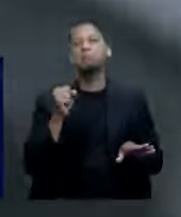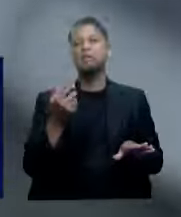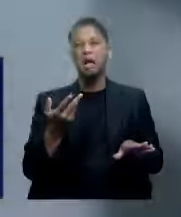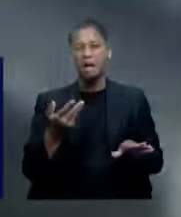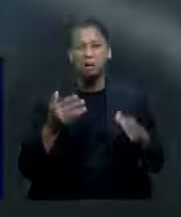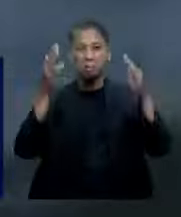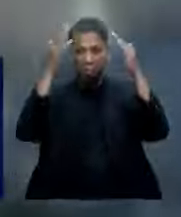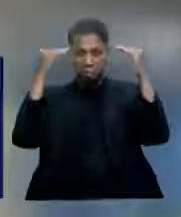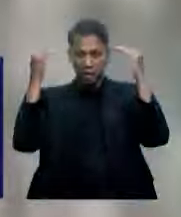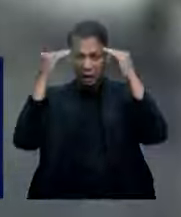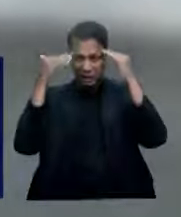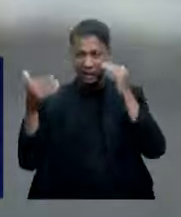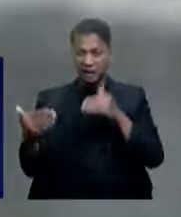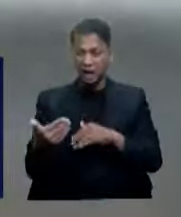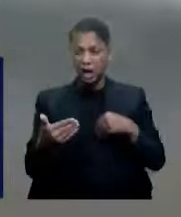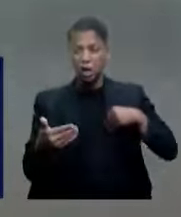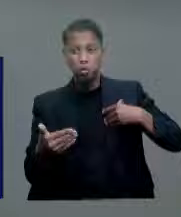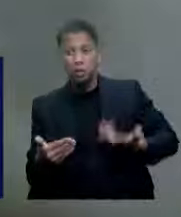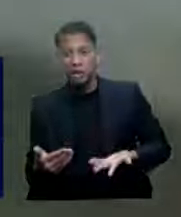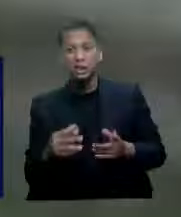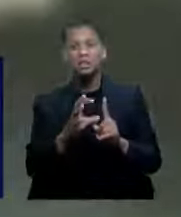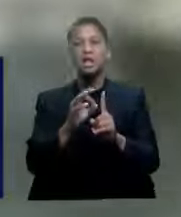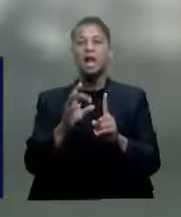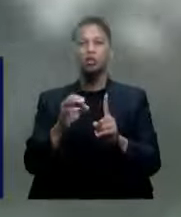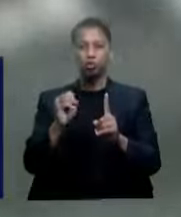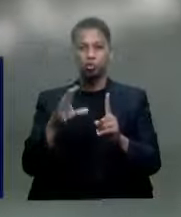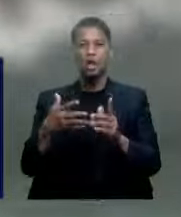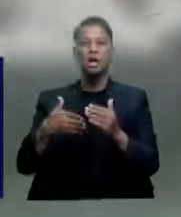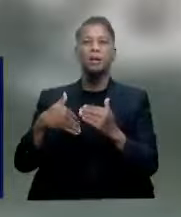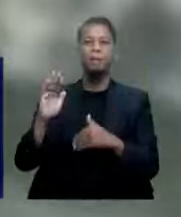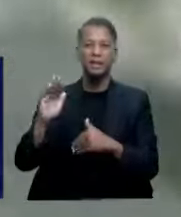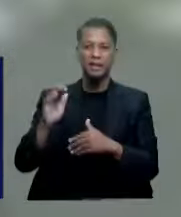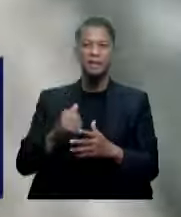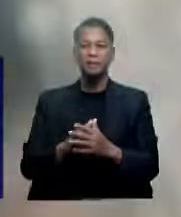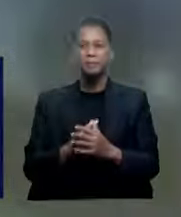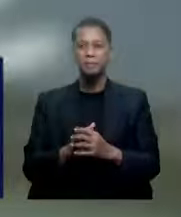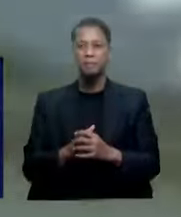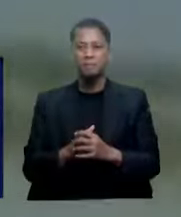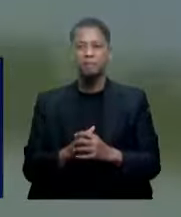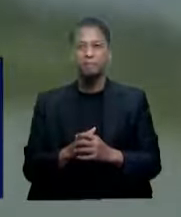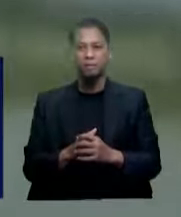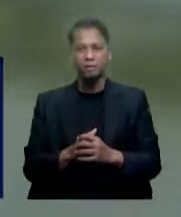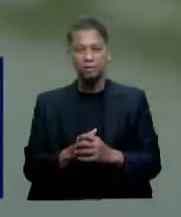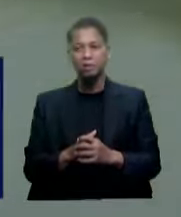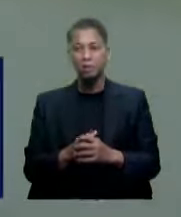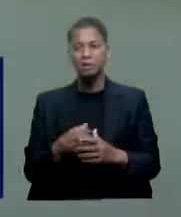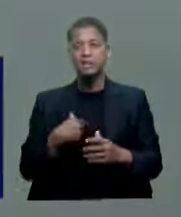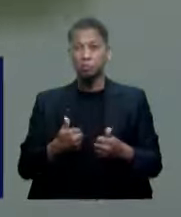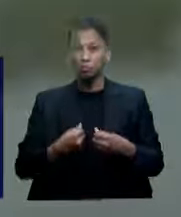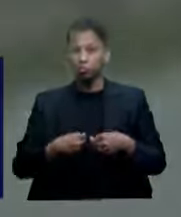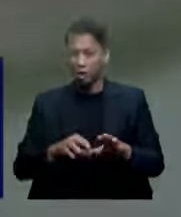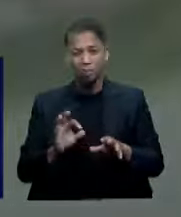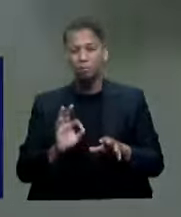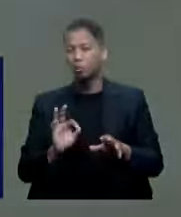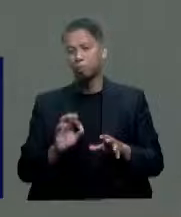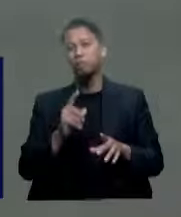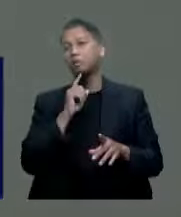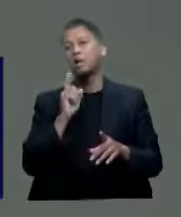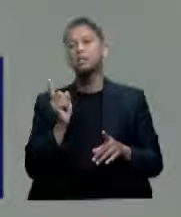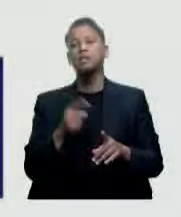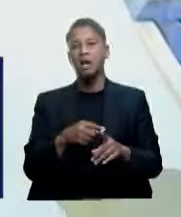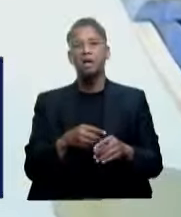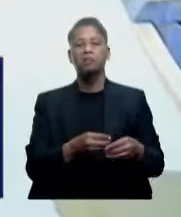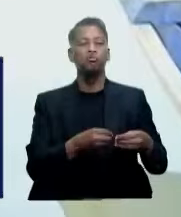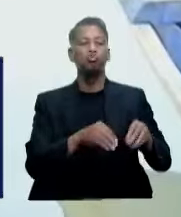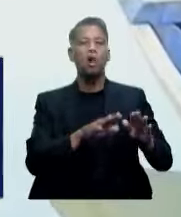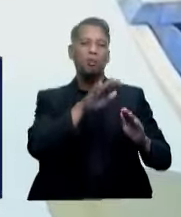mengalami kerugian ratusan juta rupiah. Sementara ikan-ikan yang belum siap panen terpaksa dijual meski dengan harga yang lebih murah.